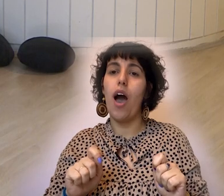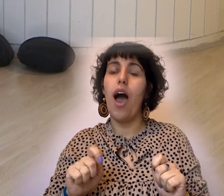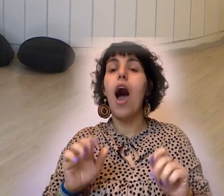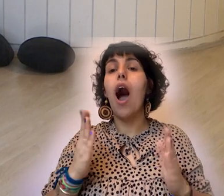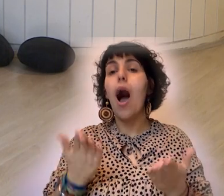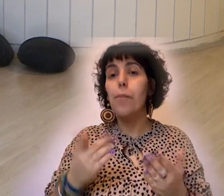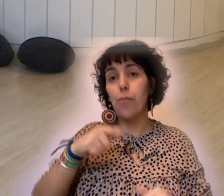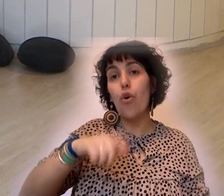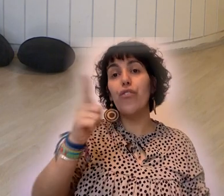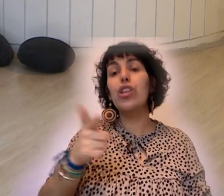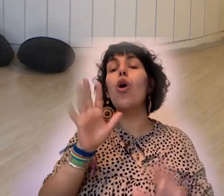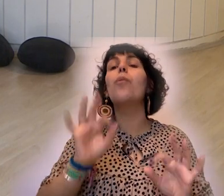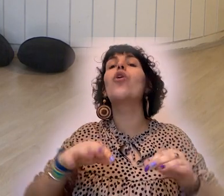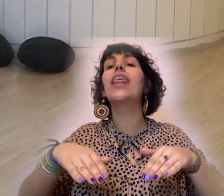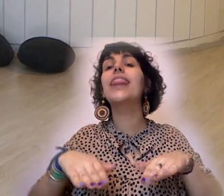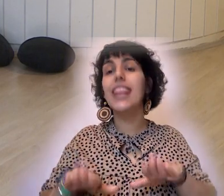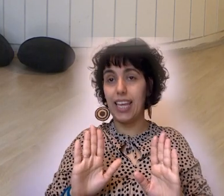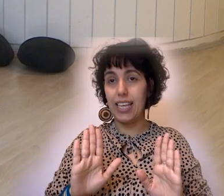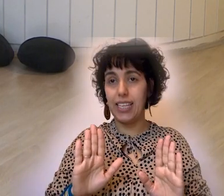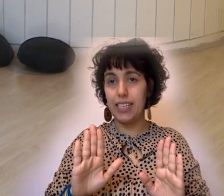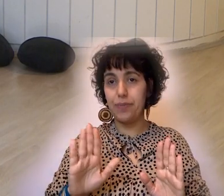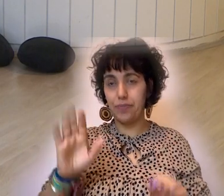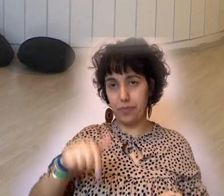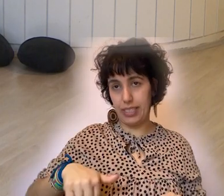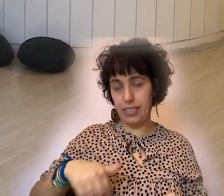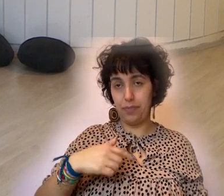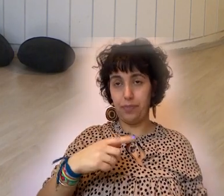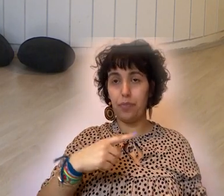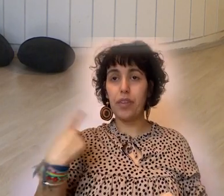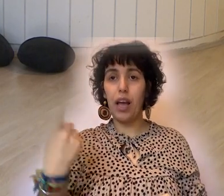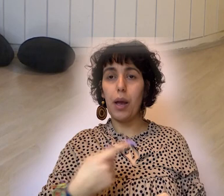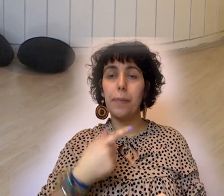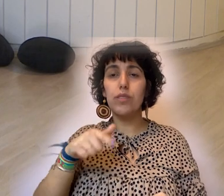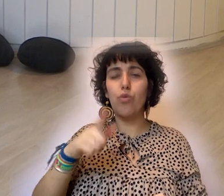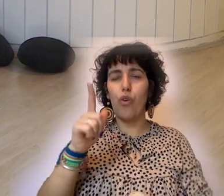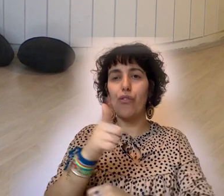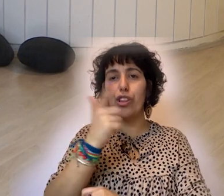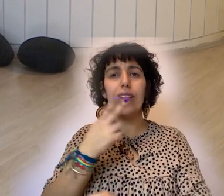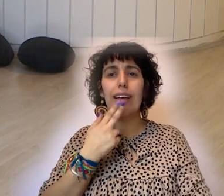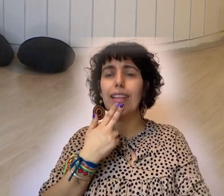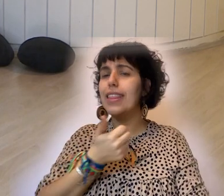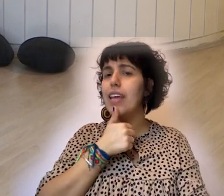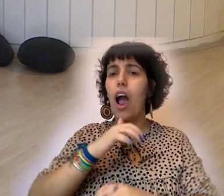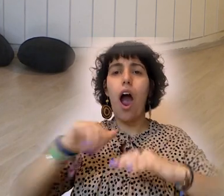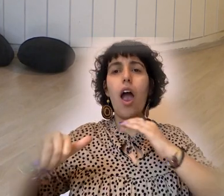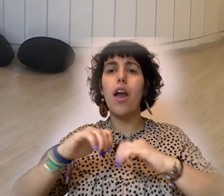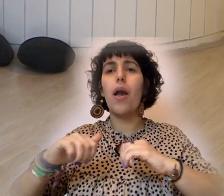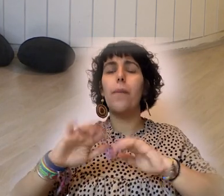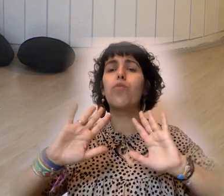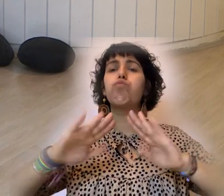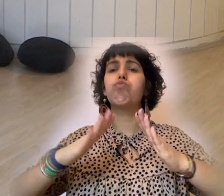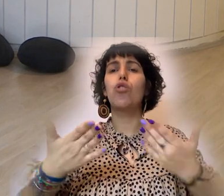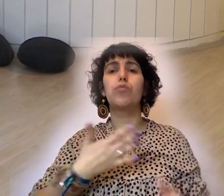Öncelikle Çünkü biz burada bazı cinsiyet rollerine yapmak istiyoruz Bu da bir şey olsun bizim için Dipnot olsun ve